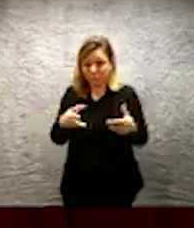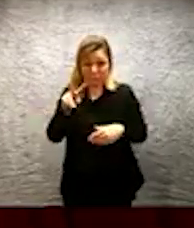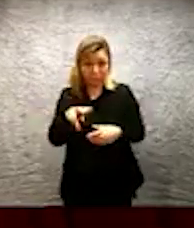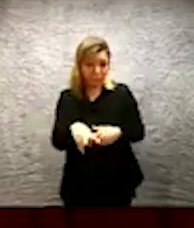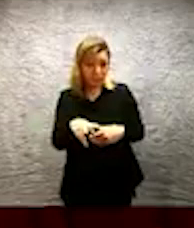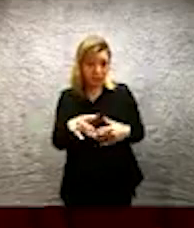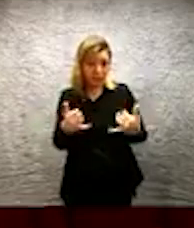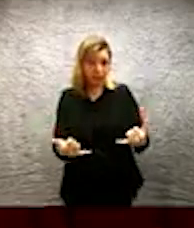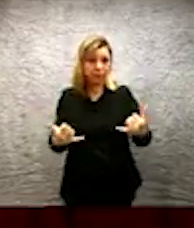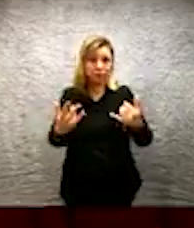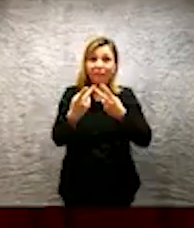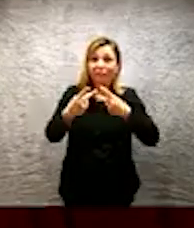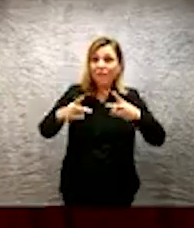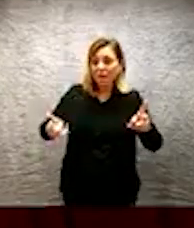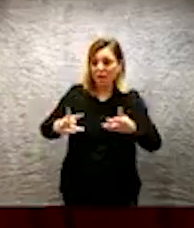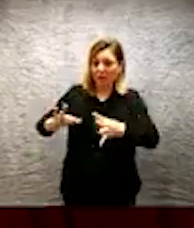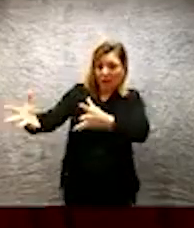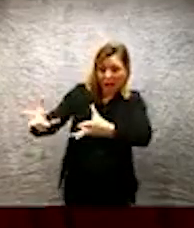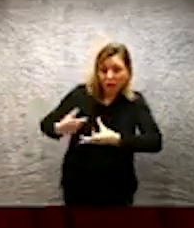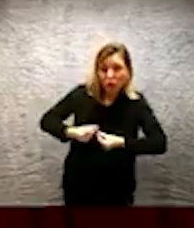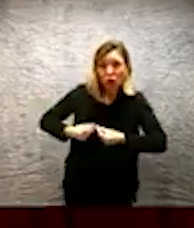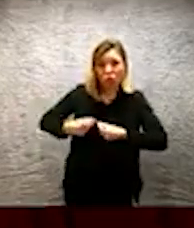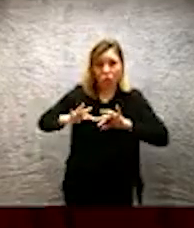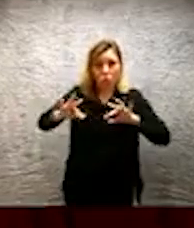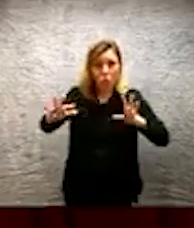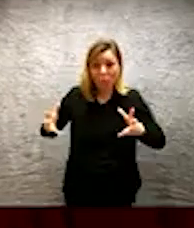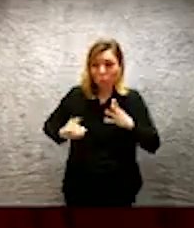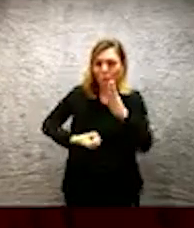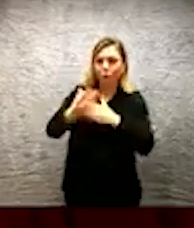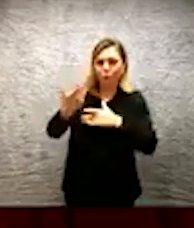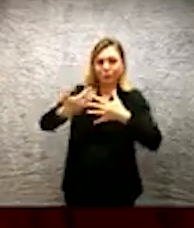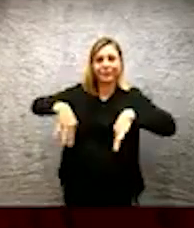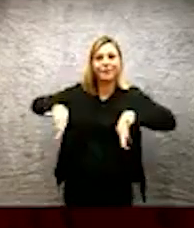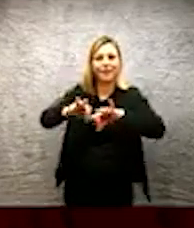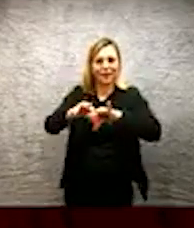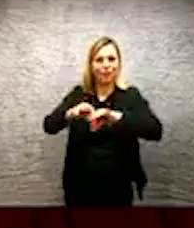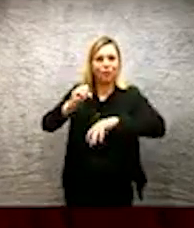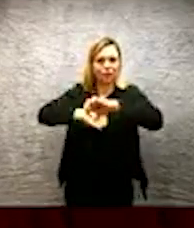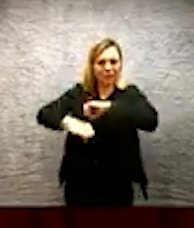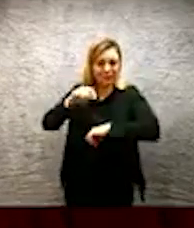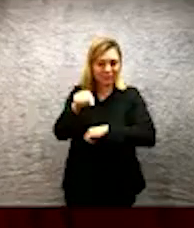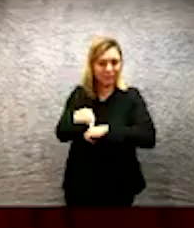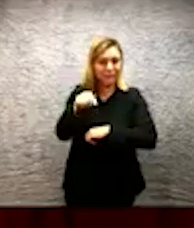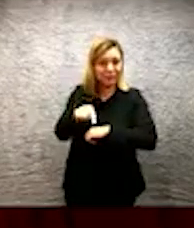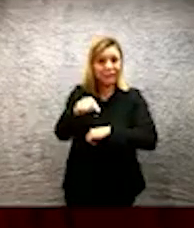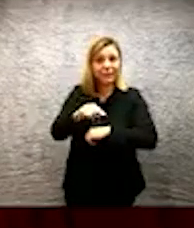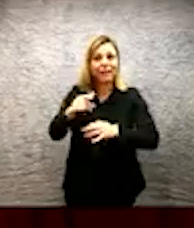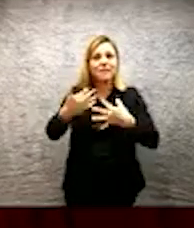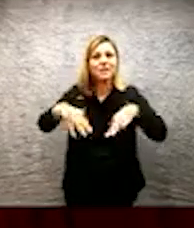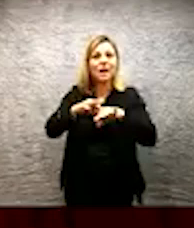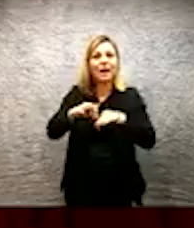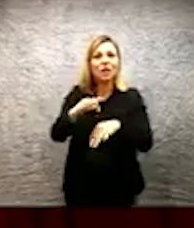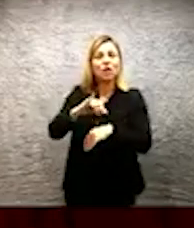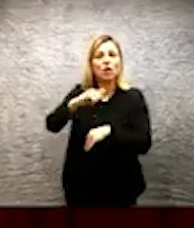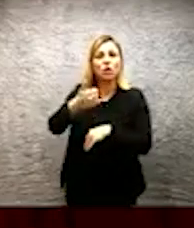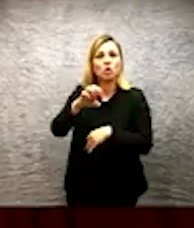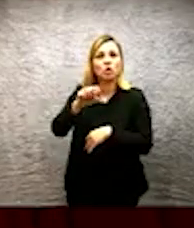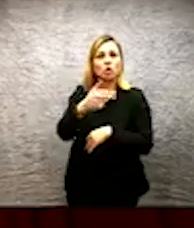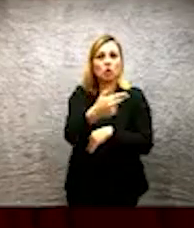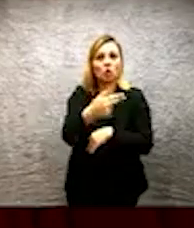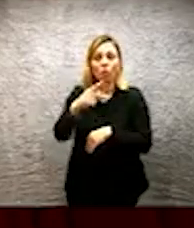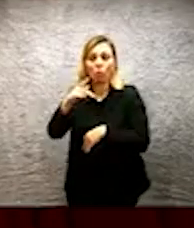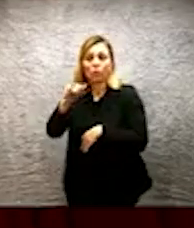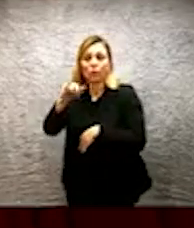œuvre cet accueil en identifiant et en aménageant un nouveau lieu d'accueil, la salle Jean-Pierre, en positionnant un animateur dédié à